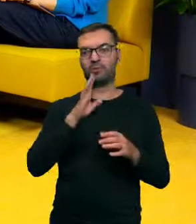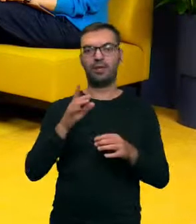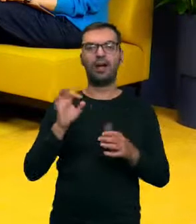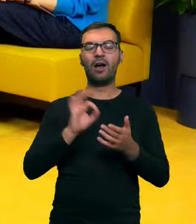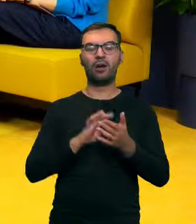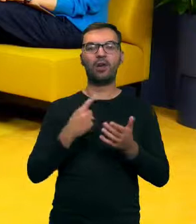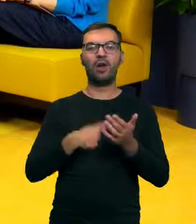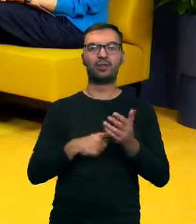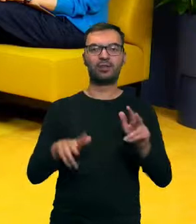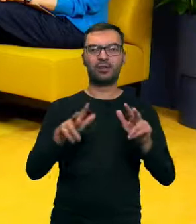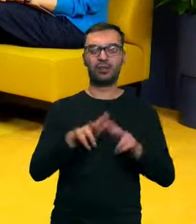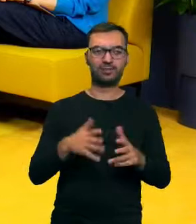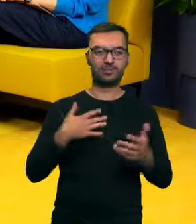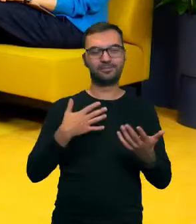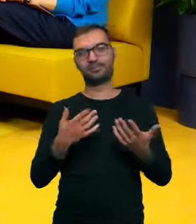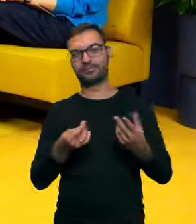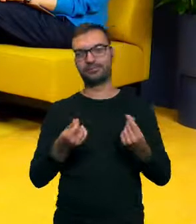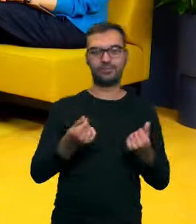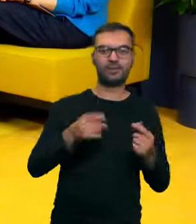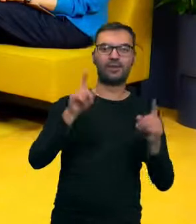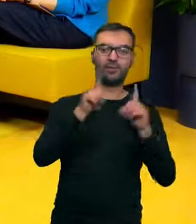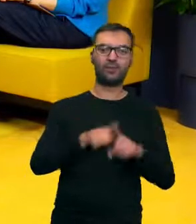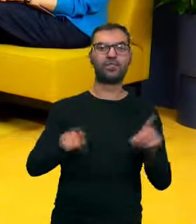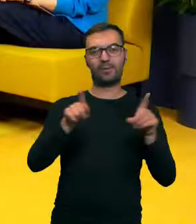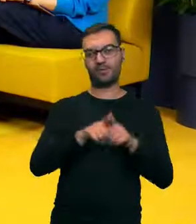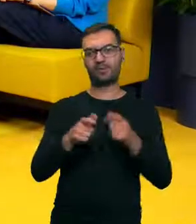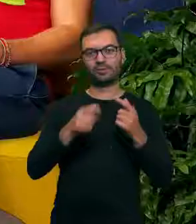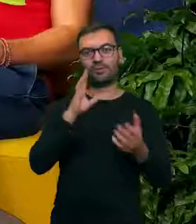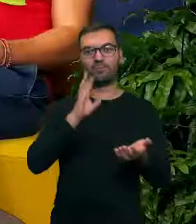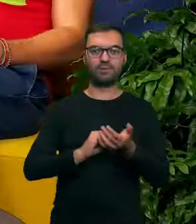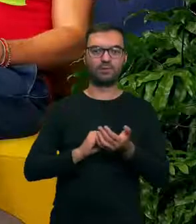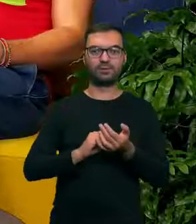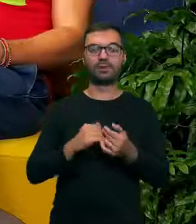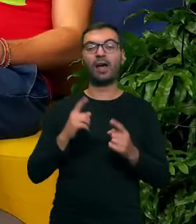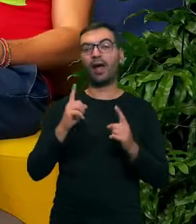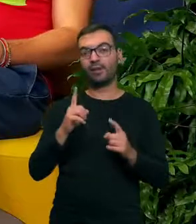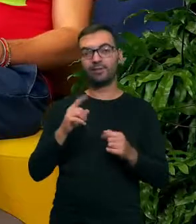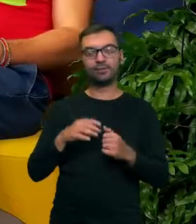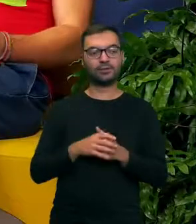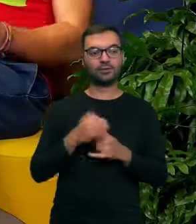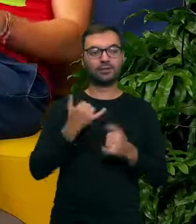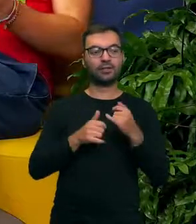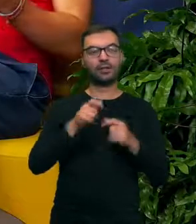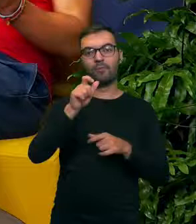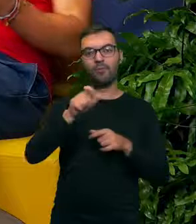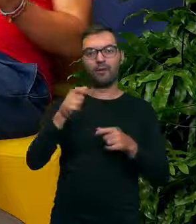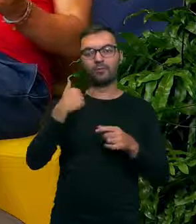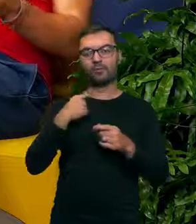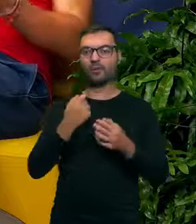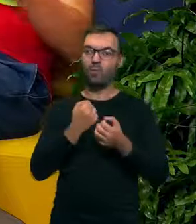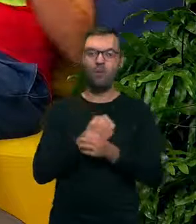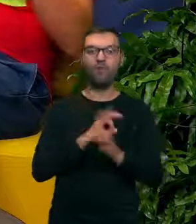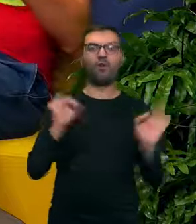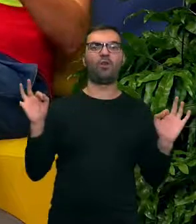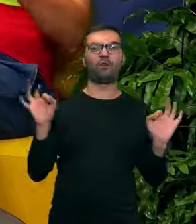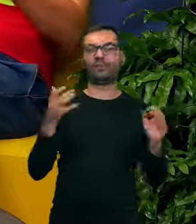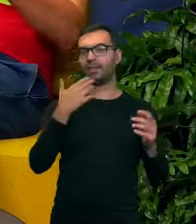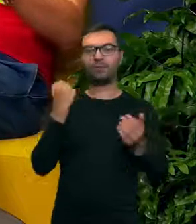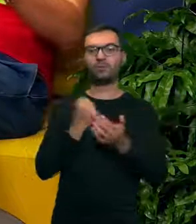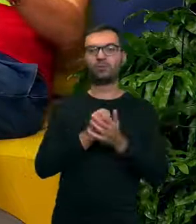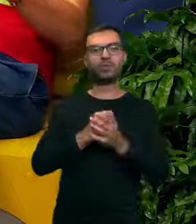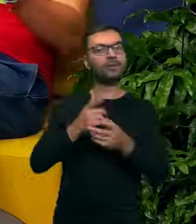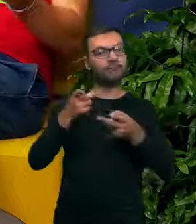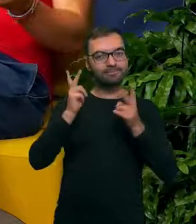ostatniej rodziny i to byłaby trochę jakby taka sama droga, a tak w momencie, kiedy te postacie zostały jakby uwolnione od takiego